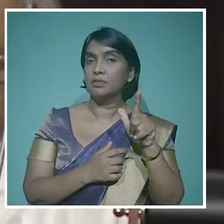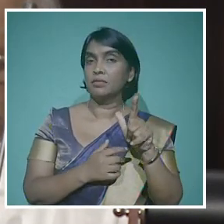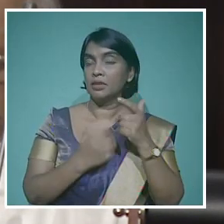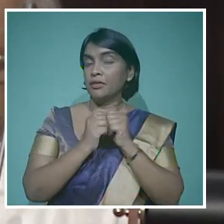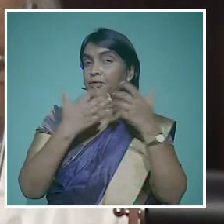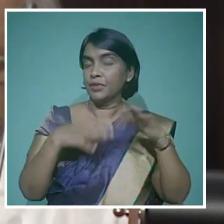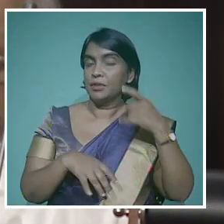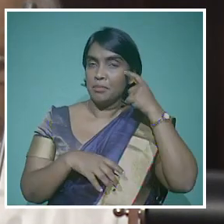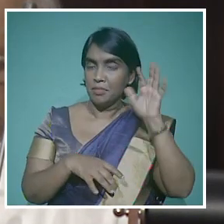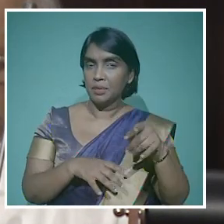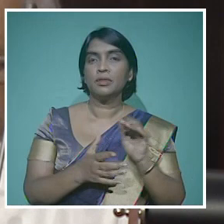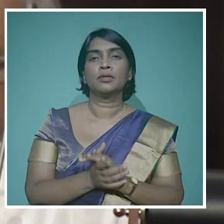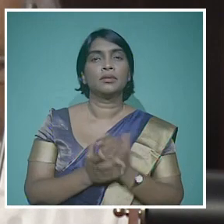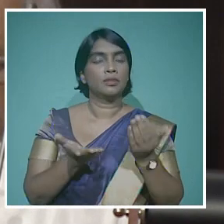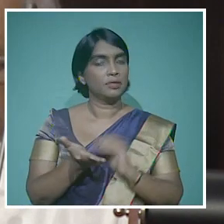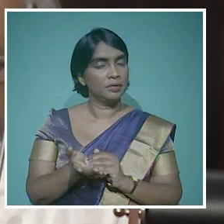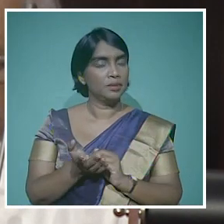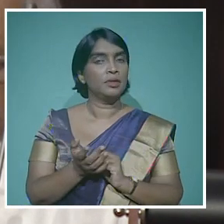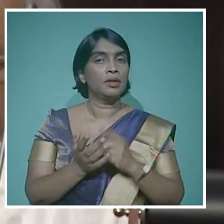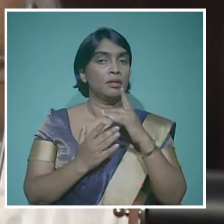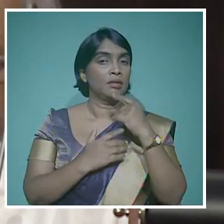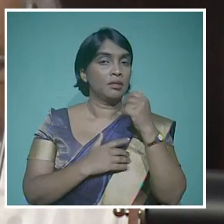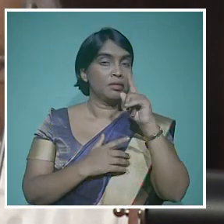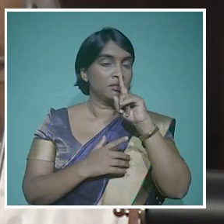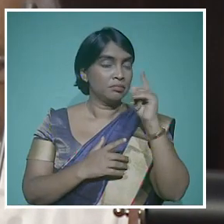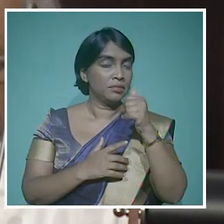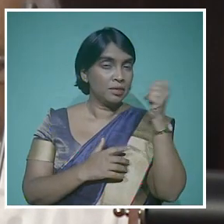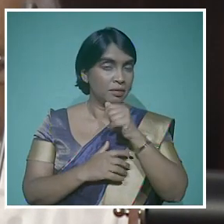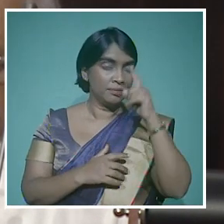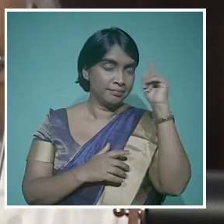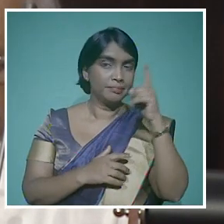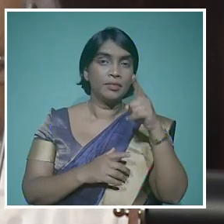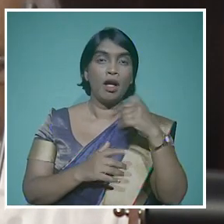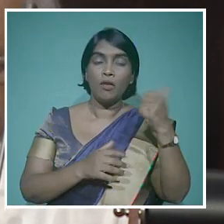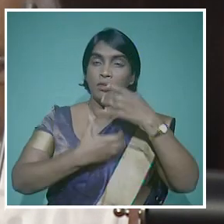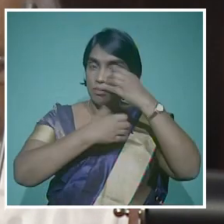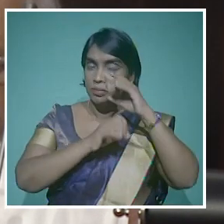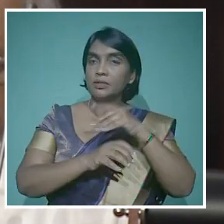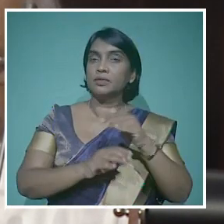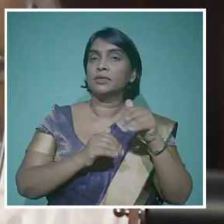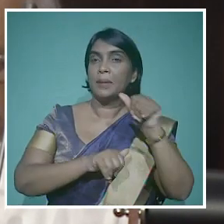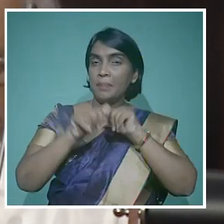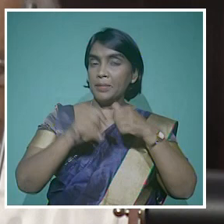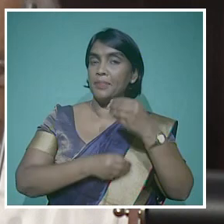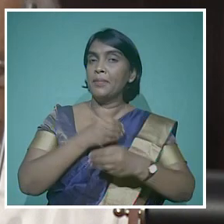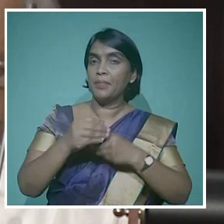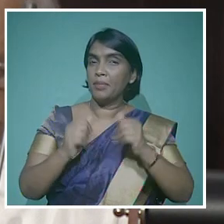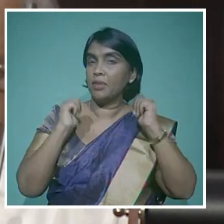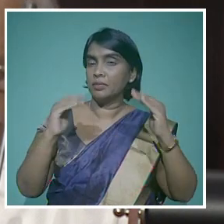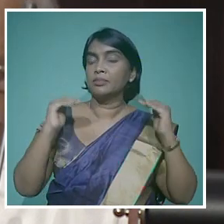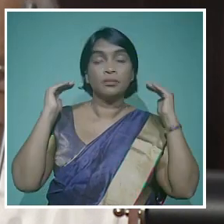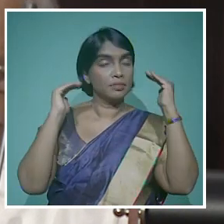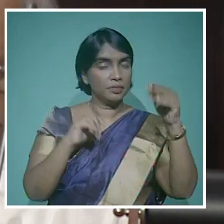අවසන් කරන්නට ඉන්නවා. ඊළඟට සුරාබදු දෙපාර්තමේන්තුවේ නව රසායනාගාරයක් මධ්‍යසාර නිෂ්පාදන